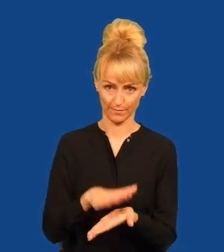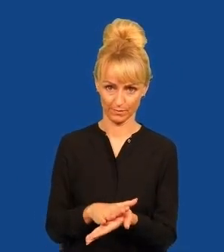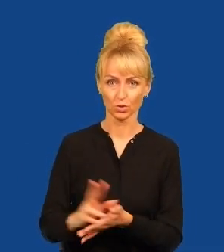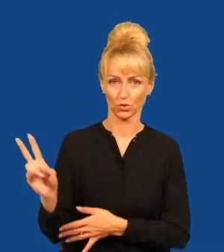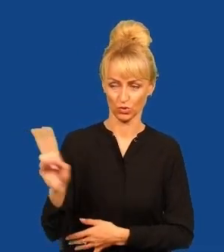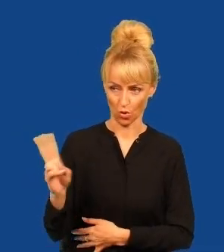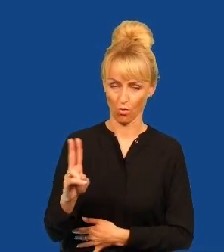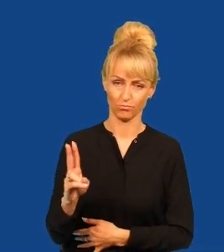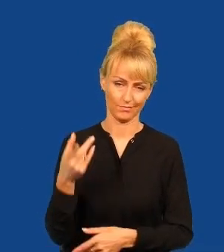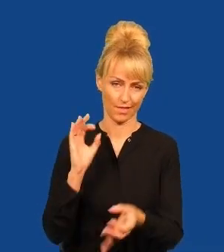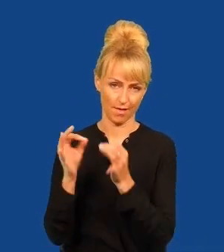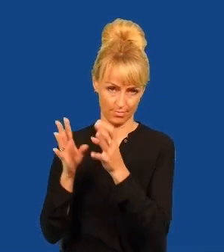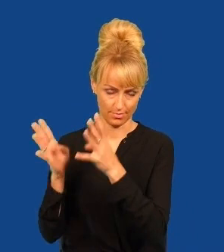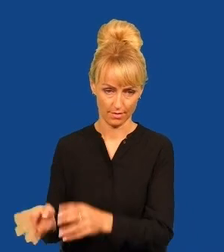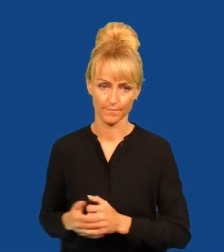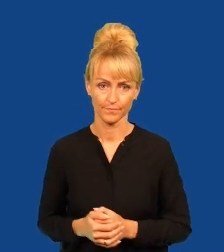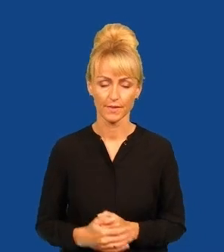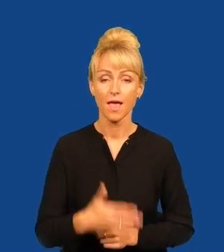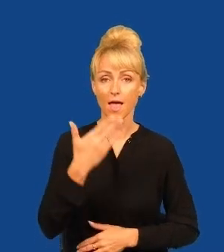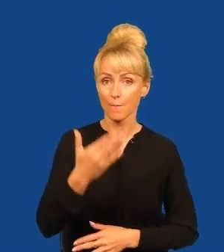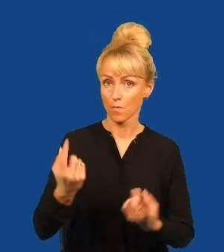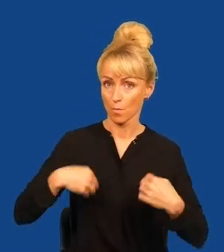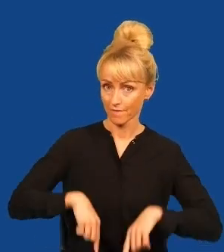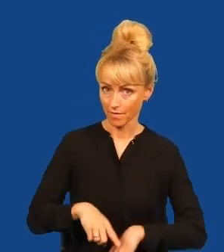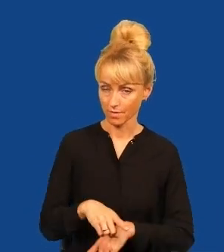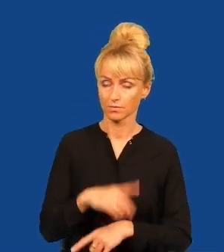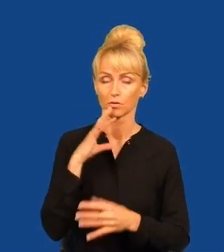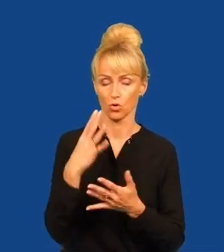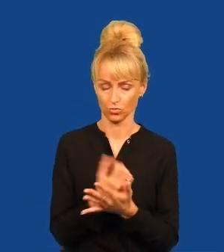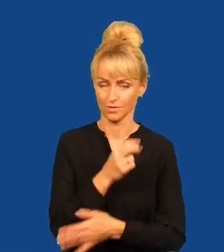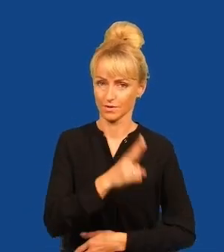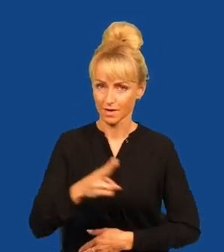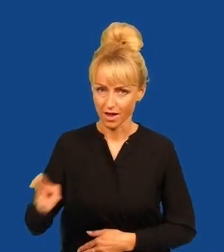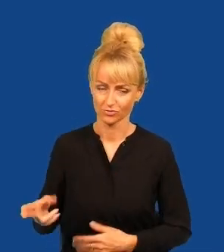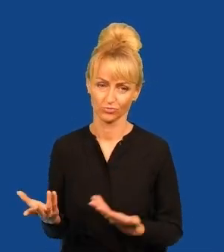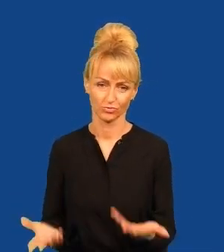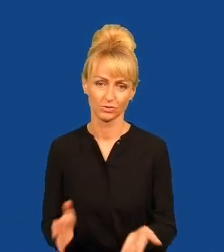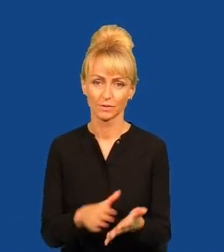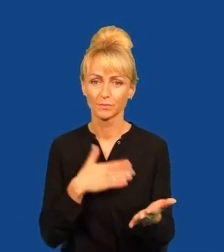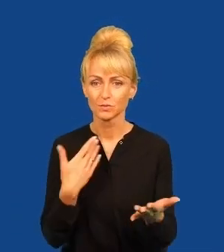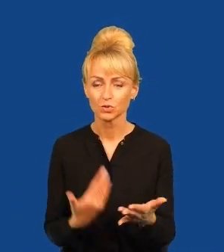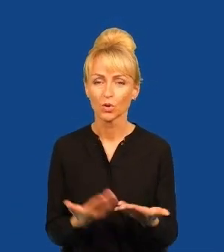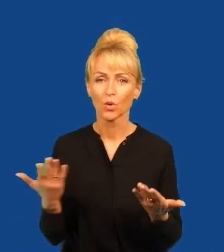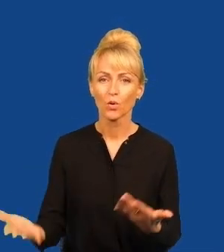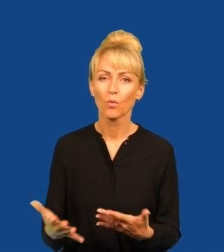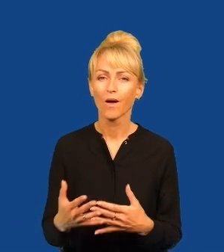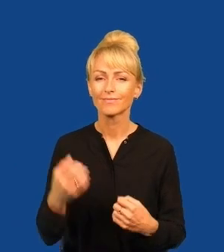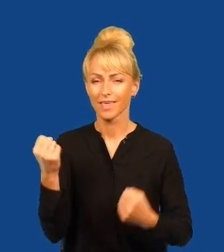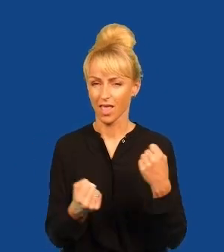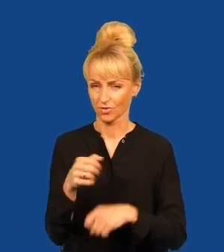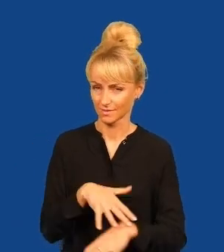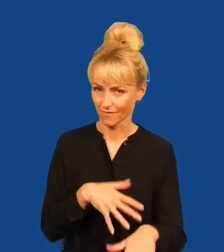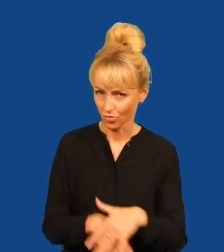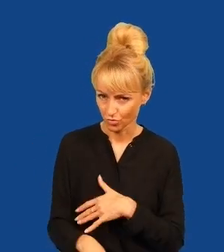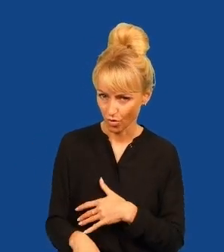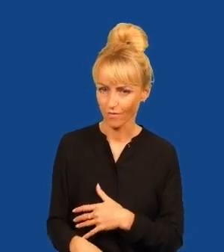M-Obywatela, tak jak wspominaliśmy, korzysta każdy. Zapewne kierowca zawodowy chciałby włączyć sobie i ustawić tak, żeby widzieć